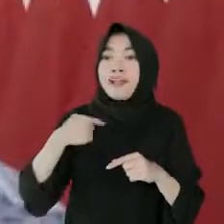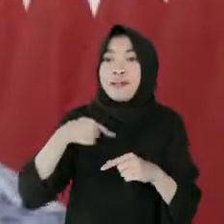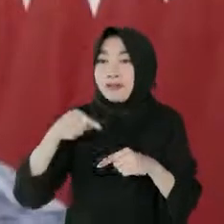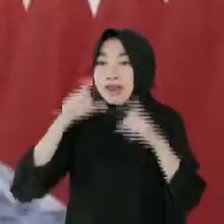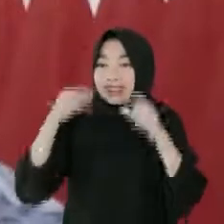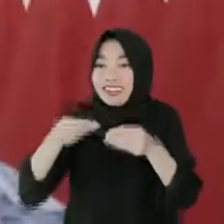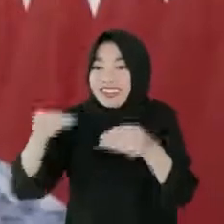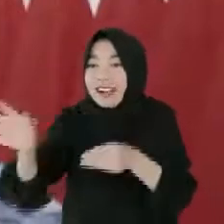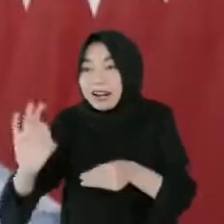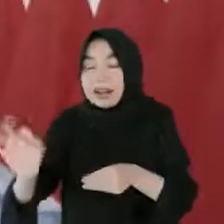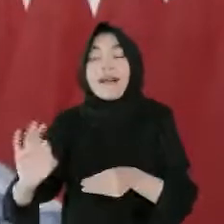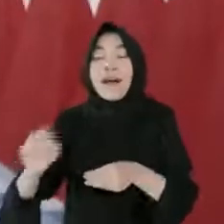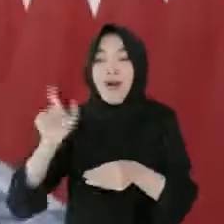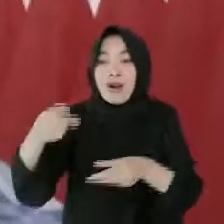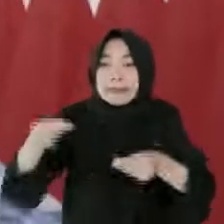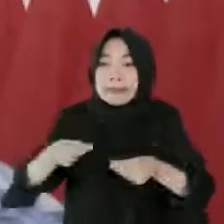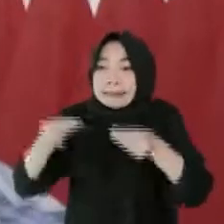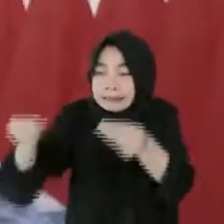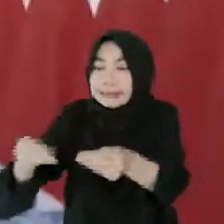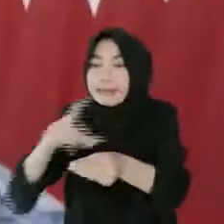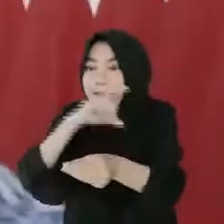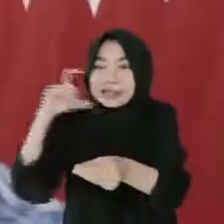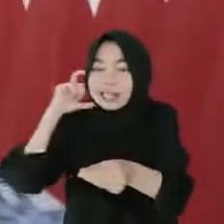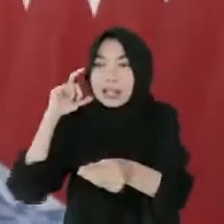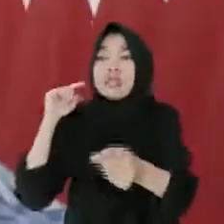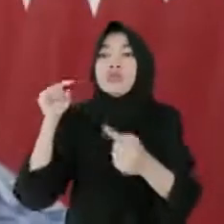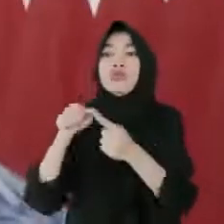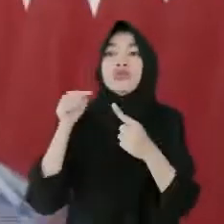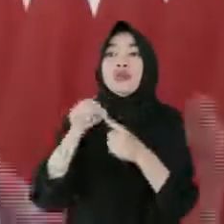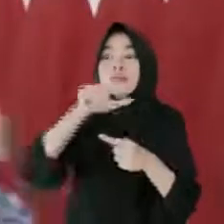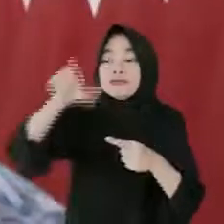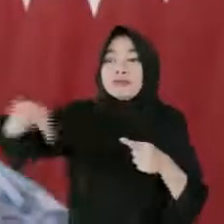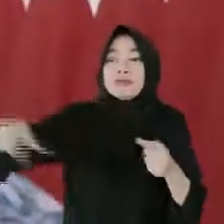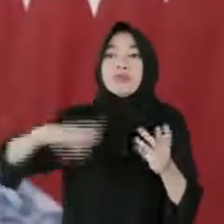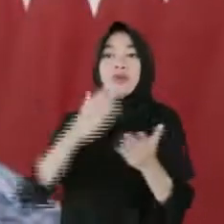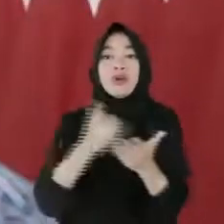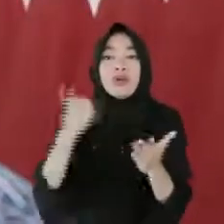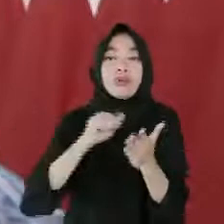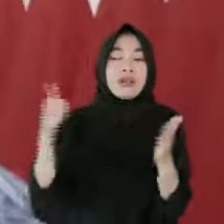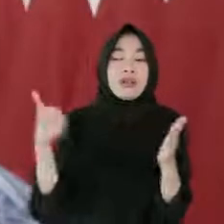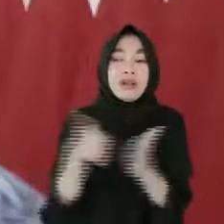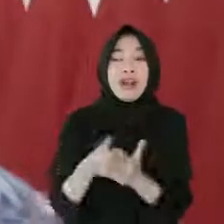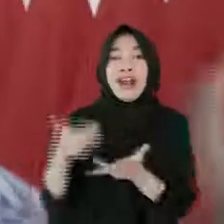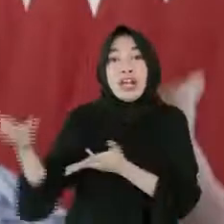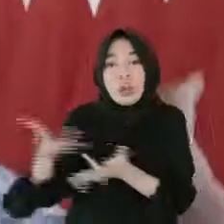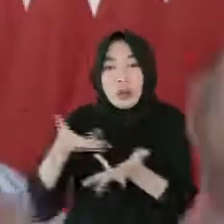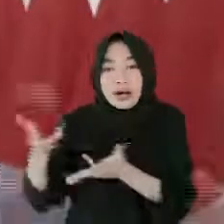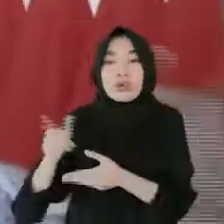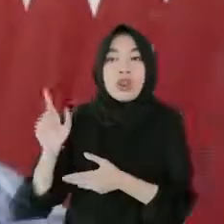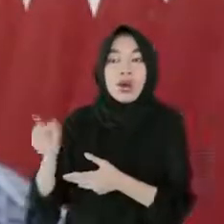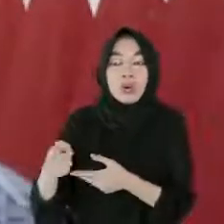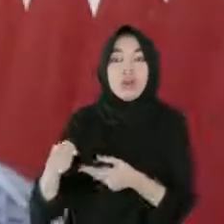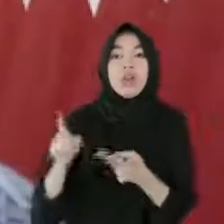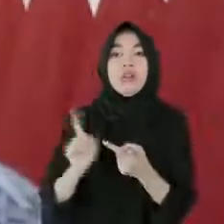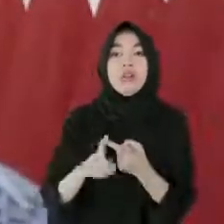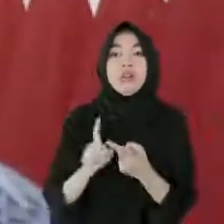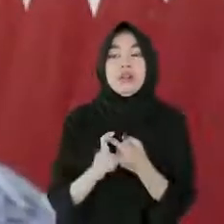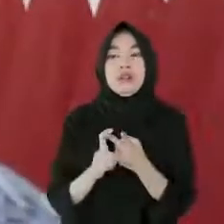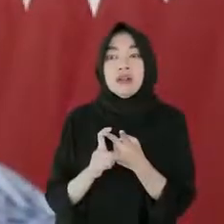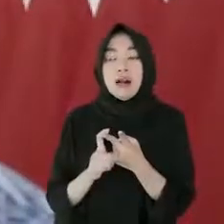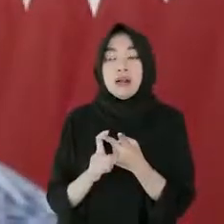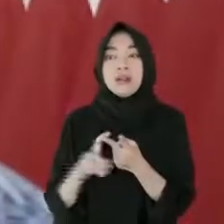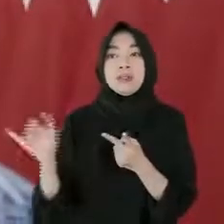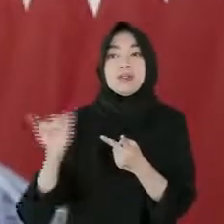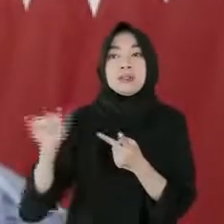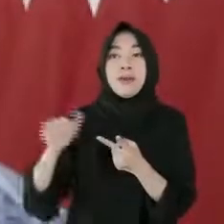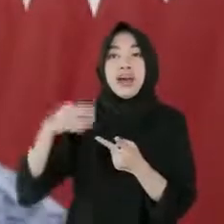memfasilitasi memudahkan orang untuk melaksanakan protokol kesehatan tuh penting pengaturan makanya atim kami juga akan